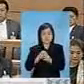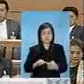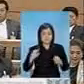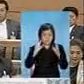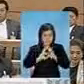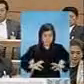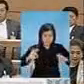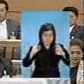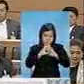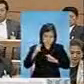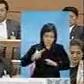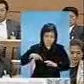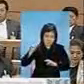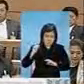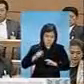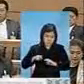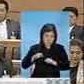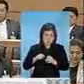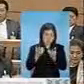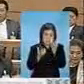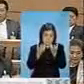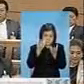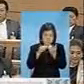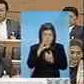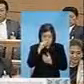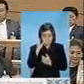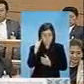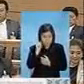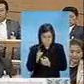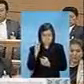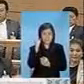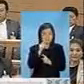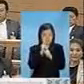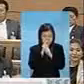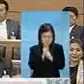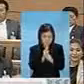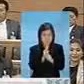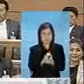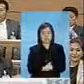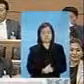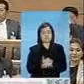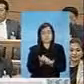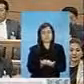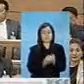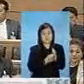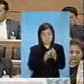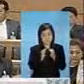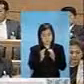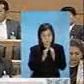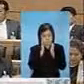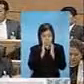าลรัฐธรรมนูญท่านพูดเช่นนี้ไม่ฟังไม่ได้นะนี่จึงเป็นตัวสะท้อนอธิบายว่าค